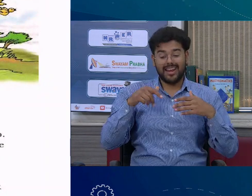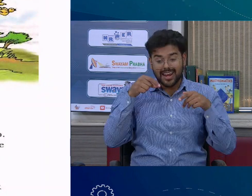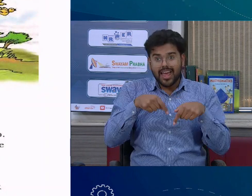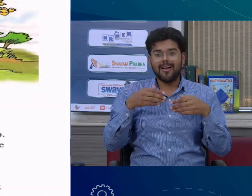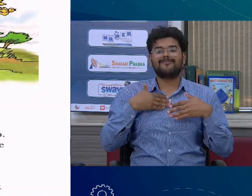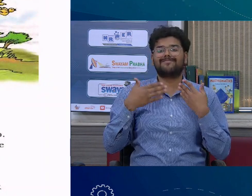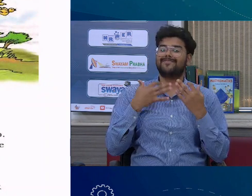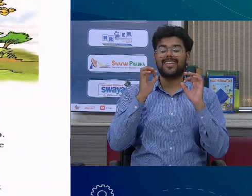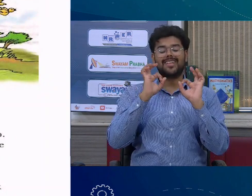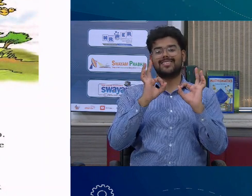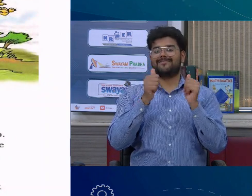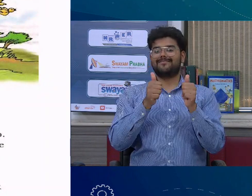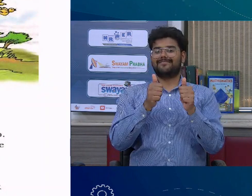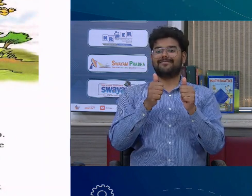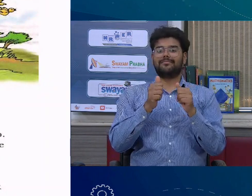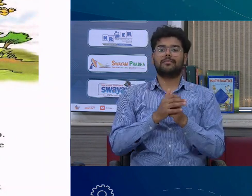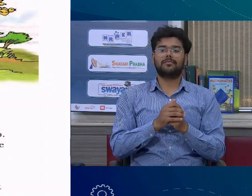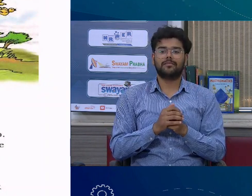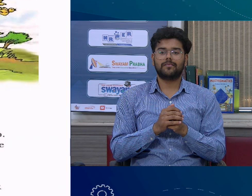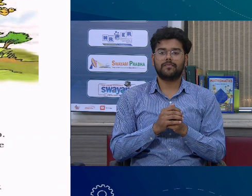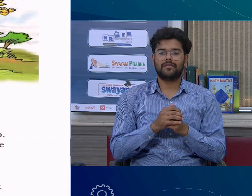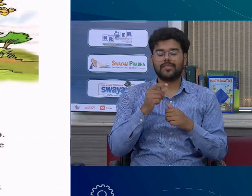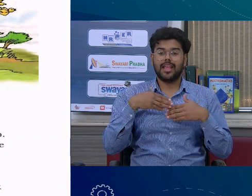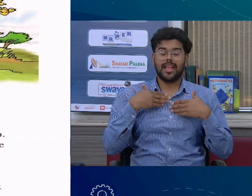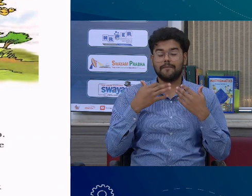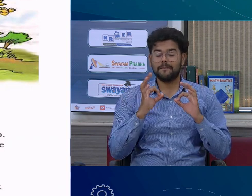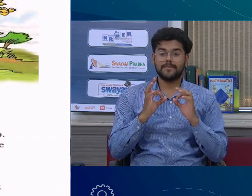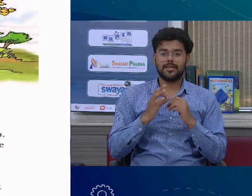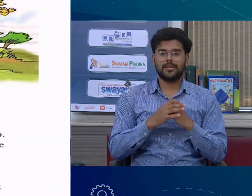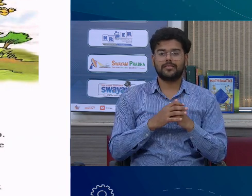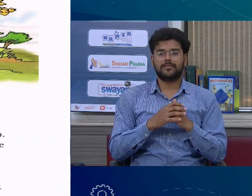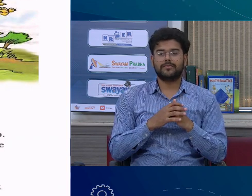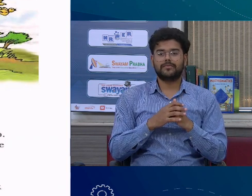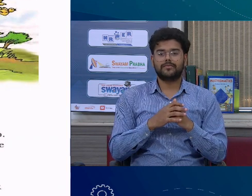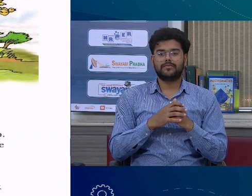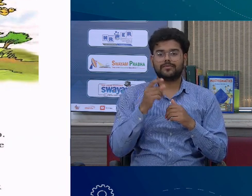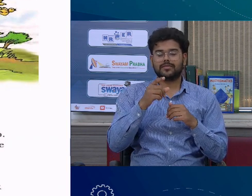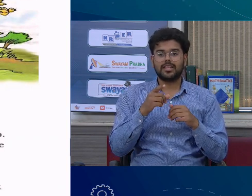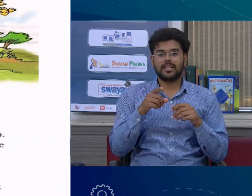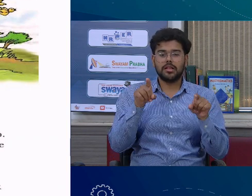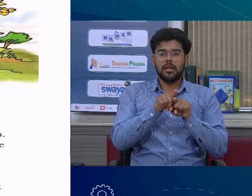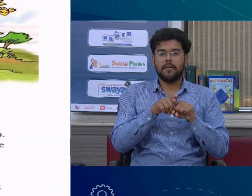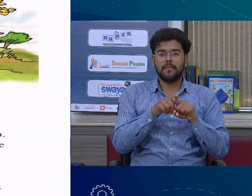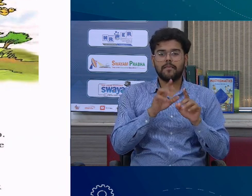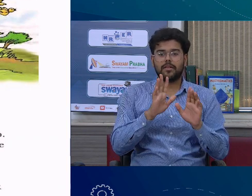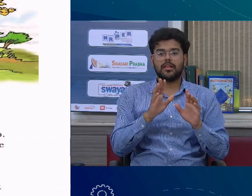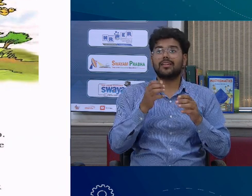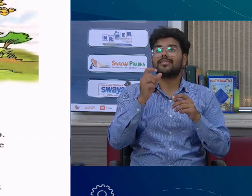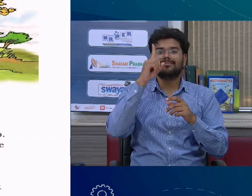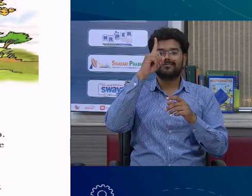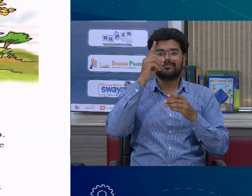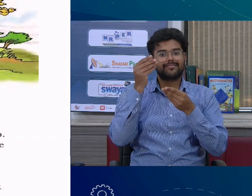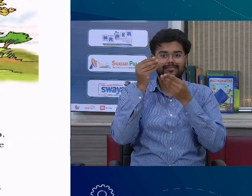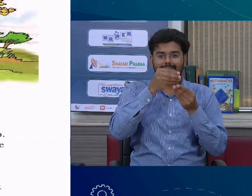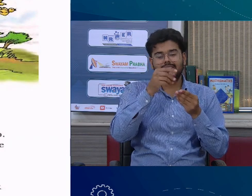फर ट्री बिकेम वेरी हैप्पी. इट बिकेम हैप्पी विद इट्स द ओरिजिनल लीव्स दैट गॉड हैड गिवन इट. इट वाज हैप्पी विद